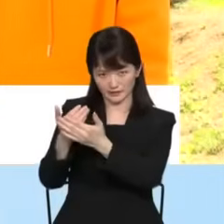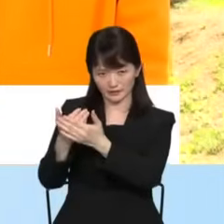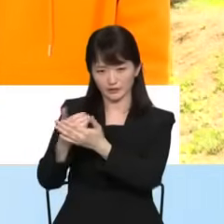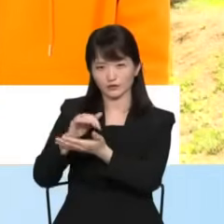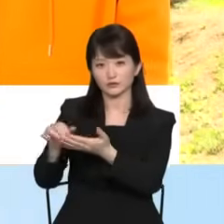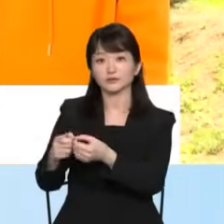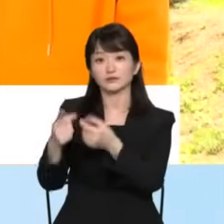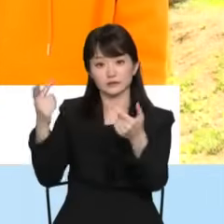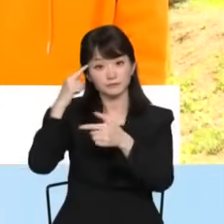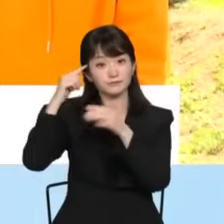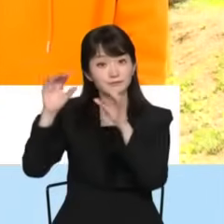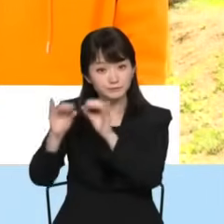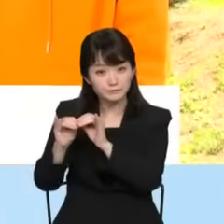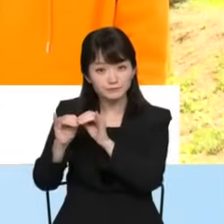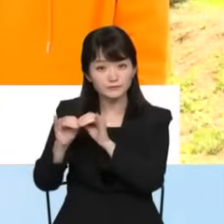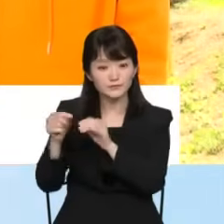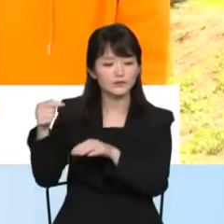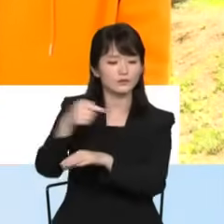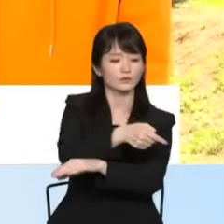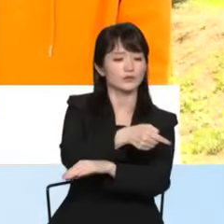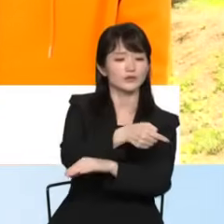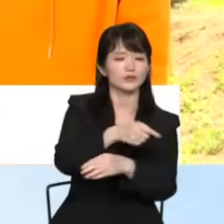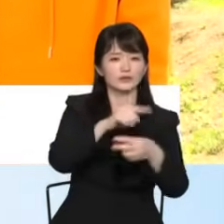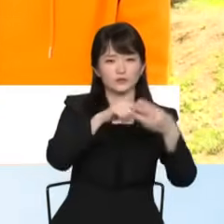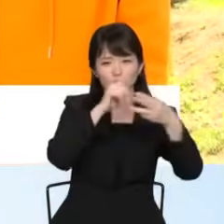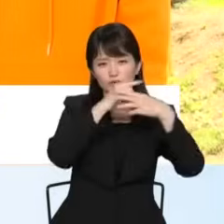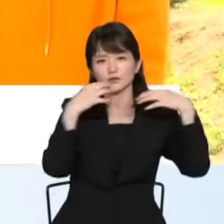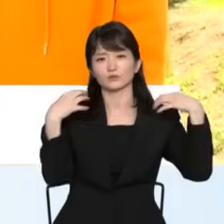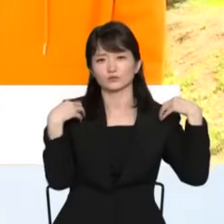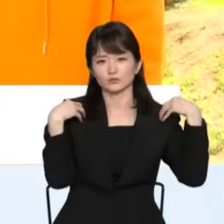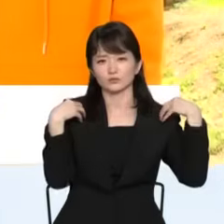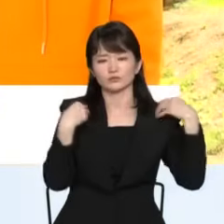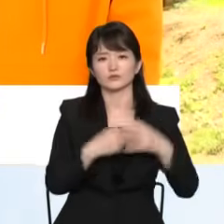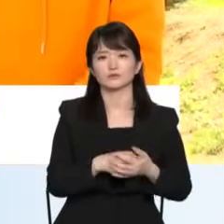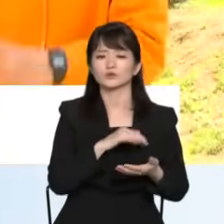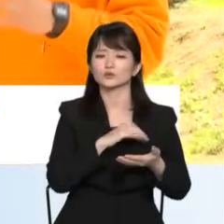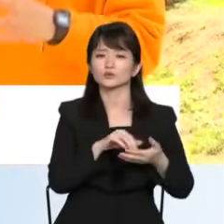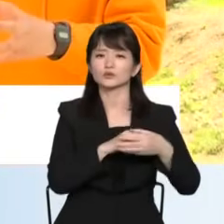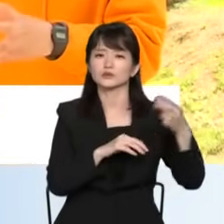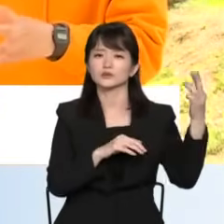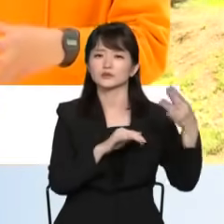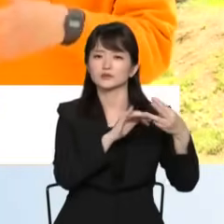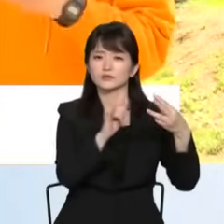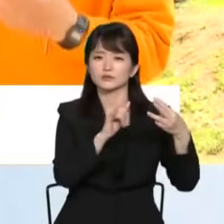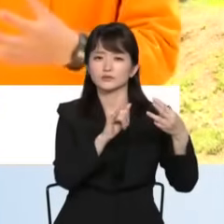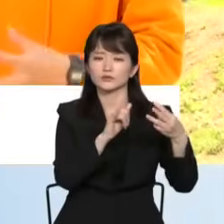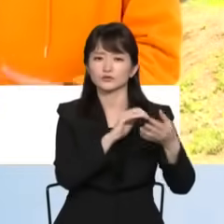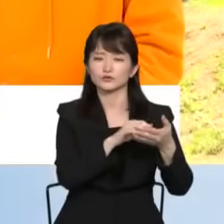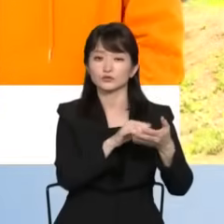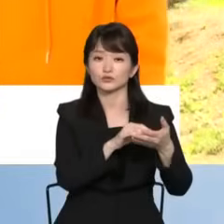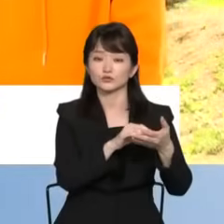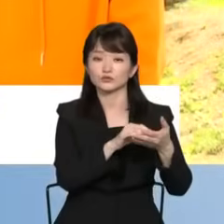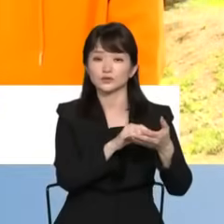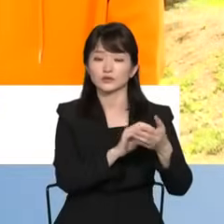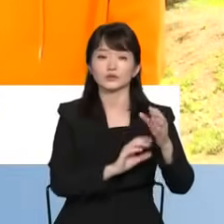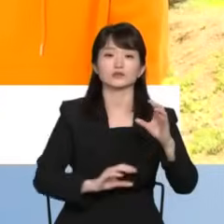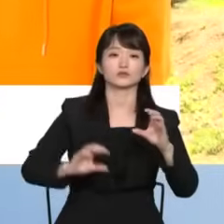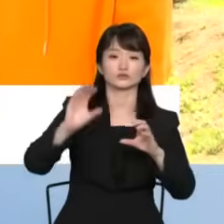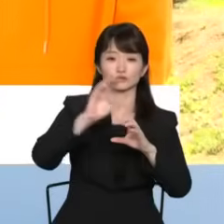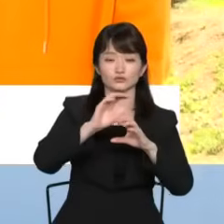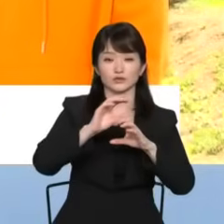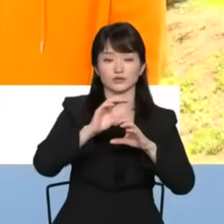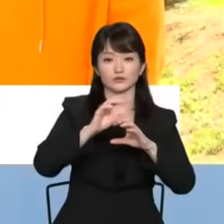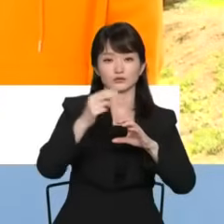찬성하고 있습니다. 그런데 나머지 지금 윤석열 정부가 했던 3천 명 정도의 의대 정원을 2천 명 더 늘려서 5천 명 만들겠다. 이런